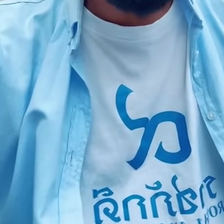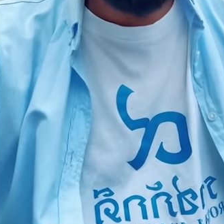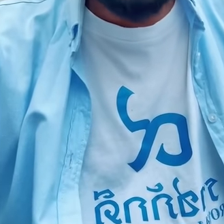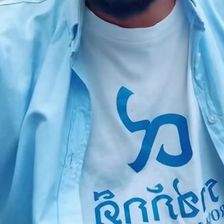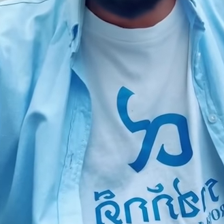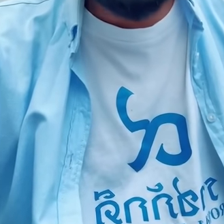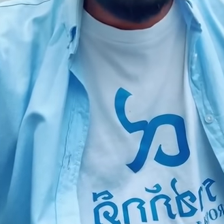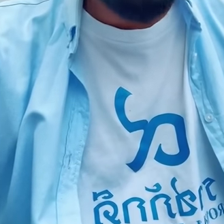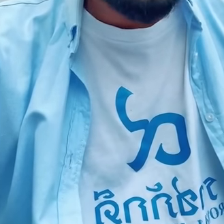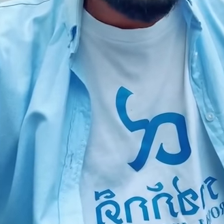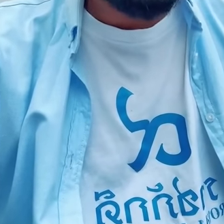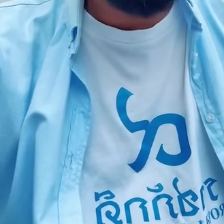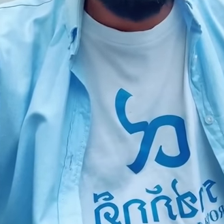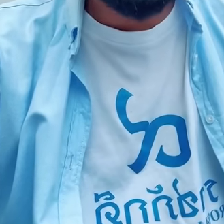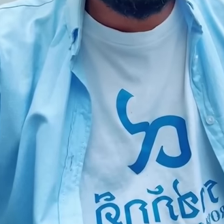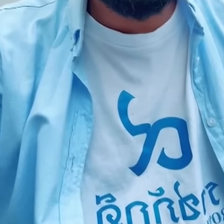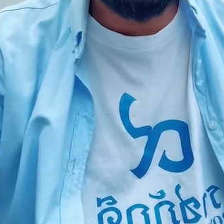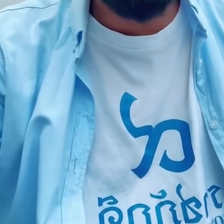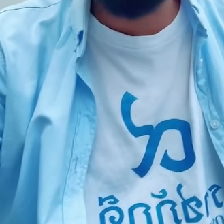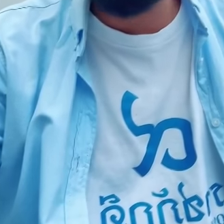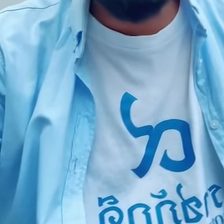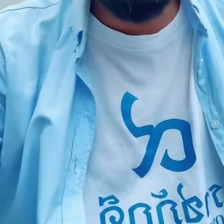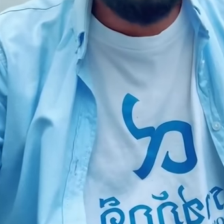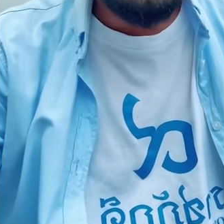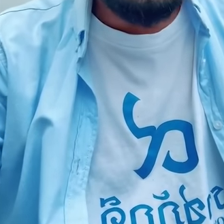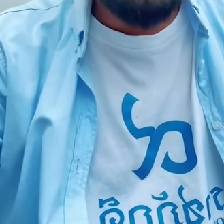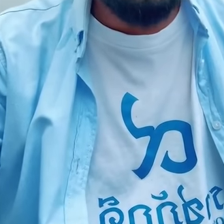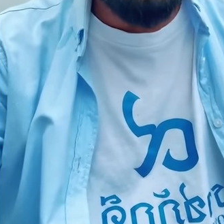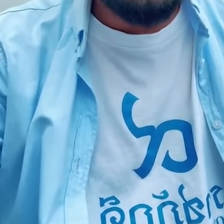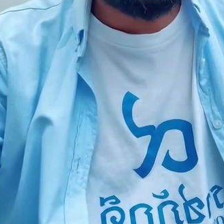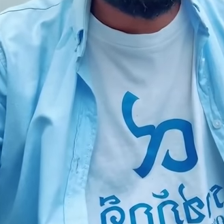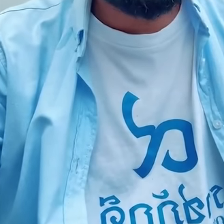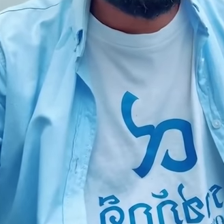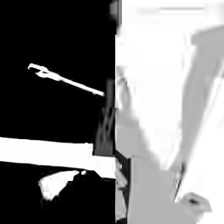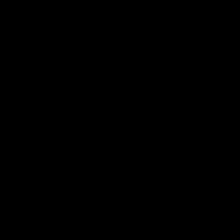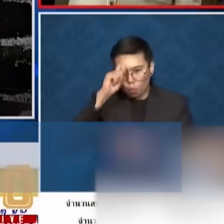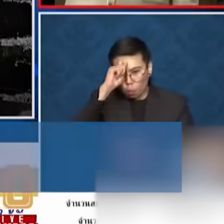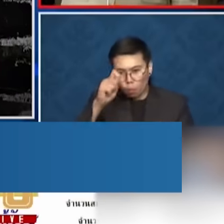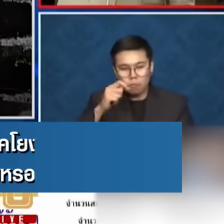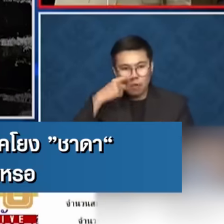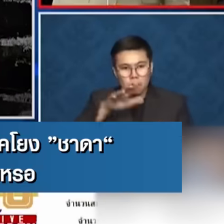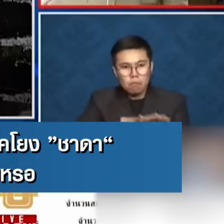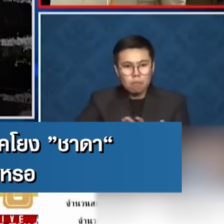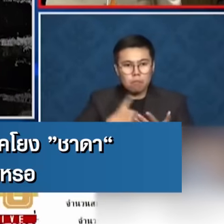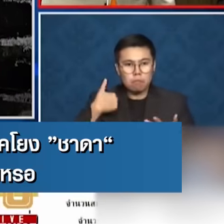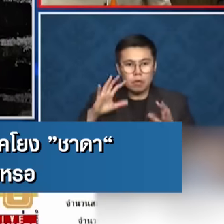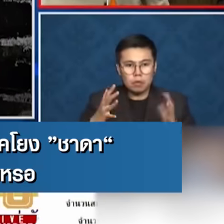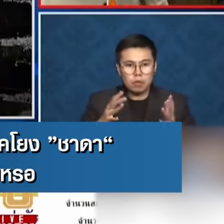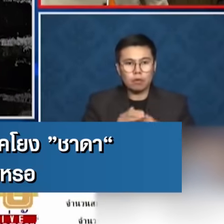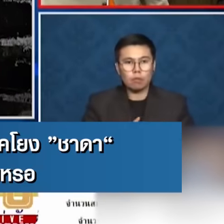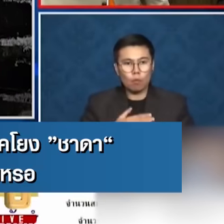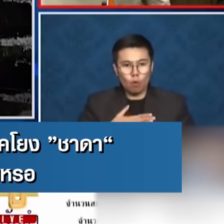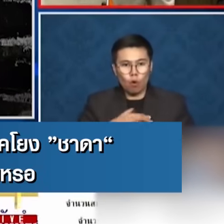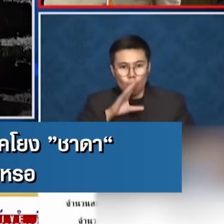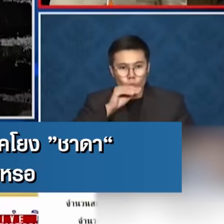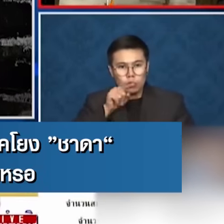ะคะงานนี้จะเดือดหนักขนาดไหนจนถึงที่ทางเต้อาชีวะต้องออกมาอัดคลิปไปชมค่ะจากกรณีที่นายรังสิมันโรมส.